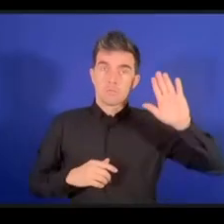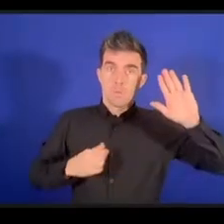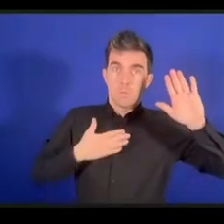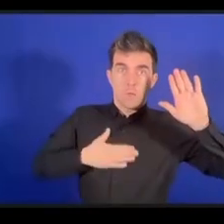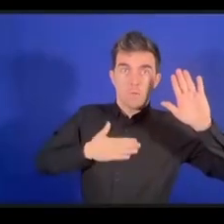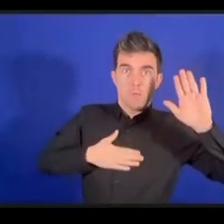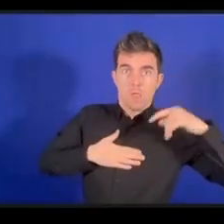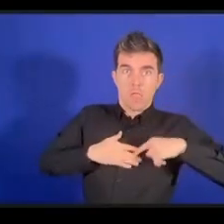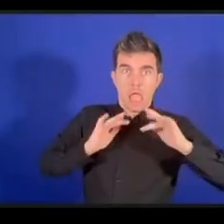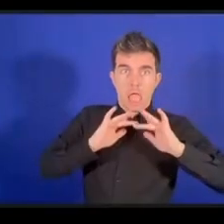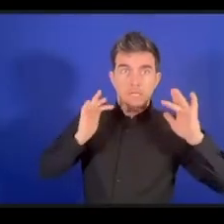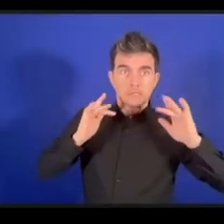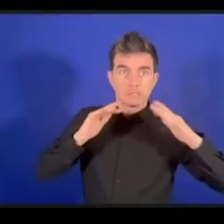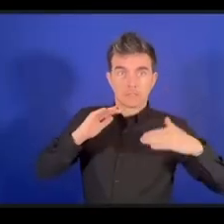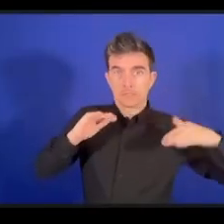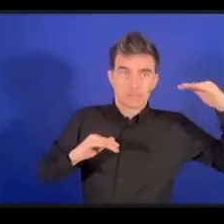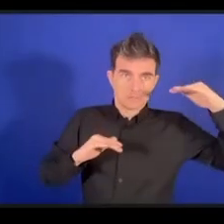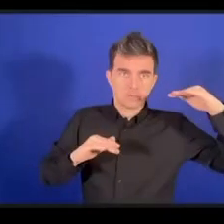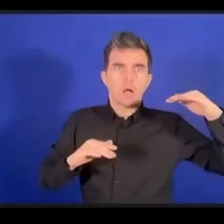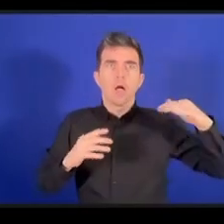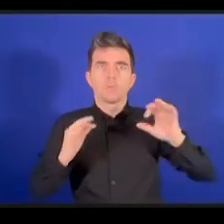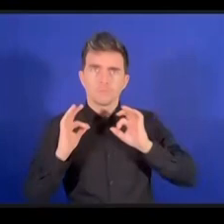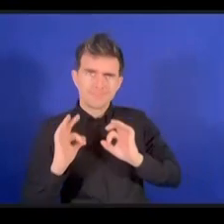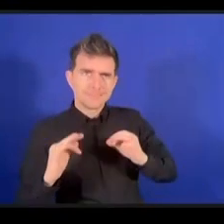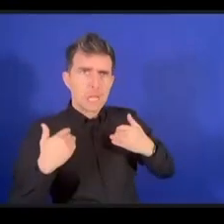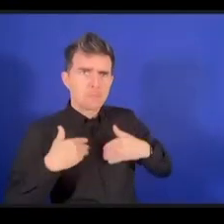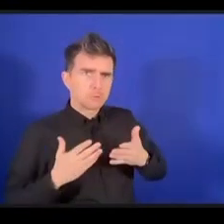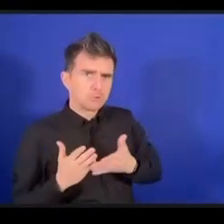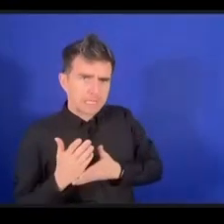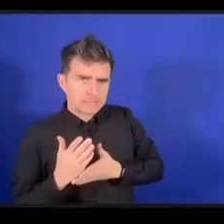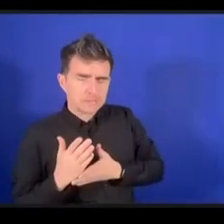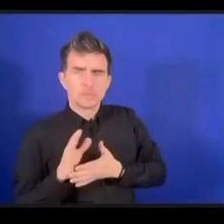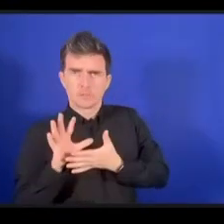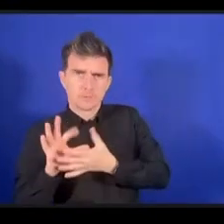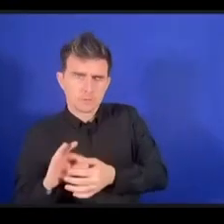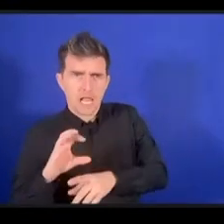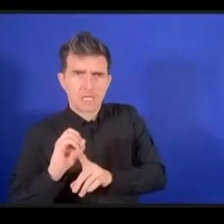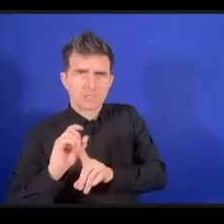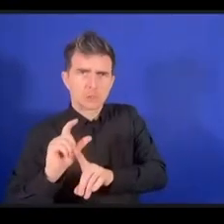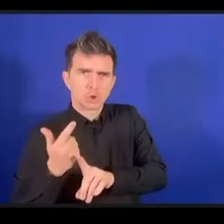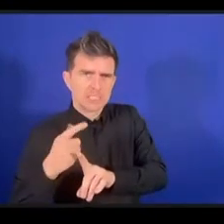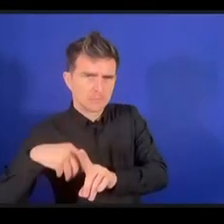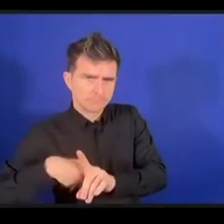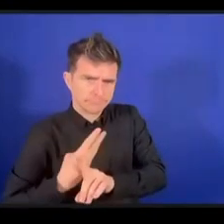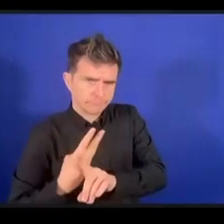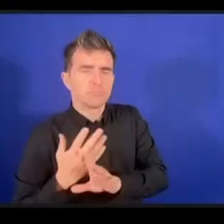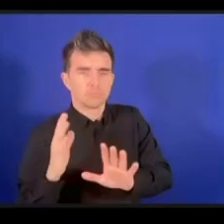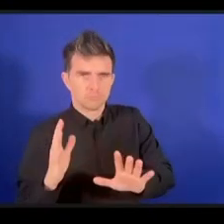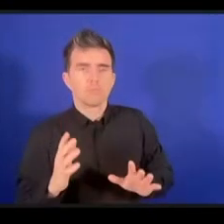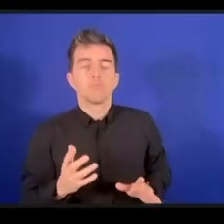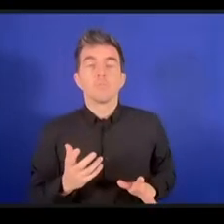我们通过会议了解我们这个差距，